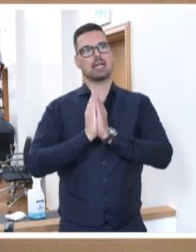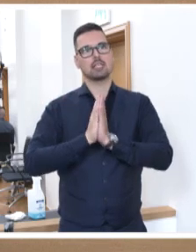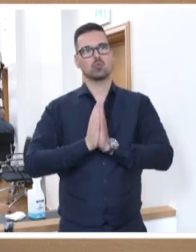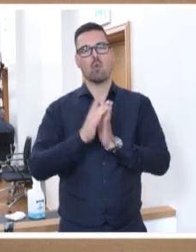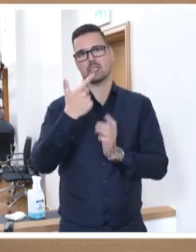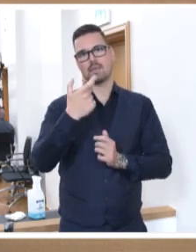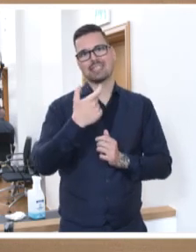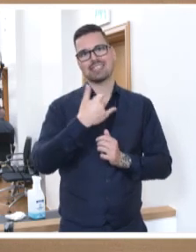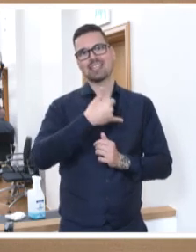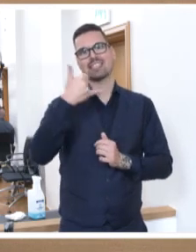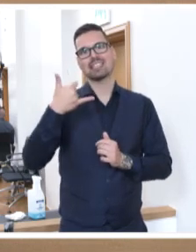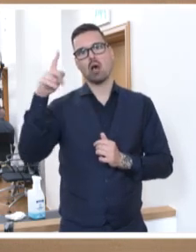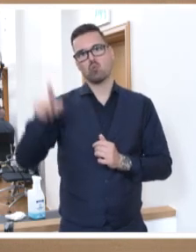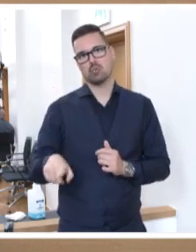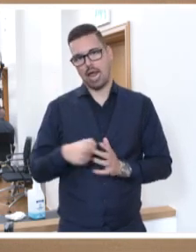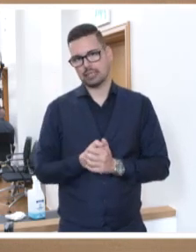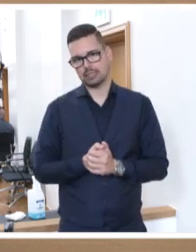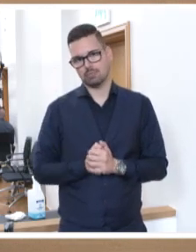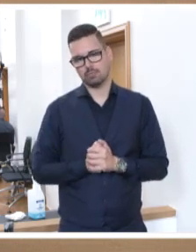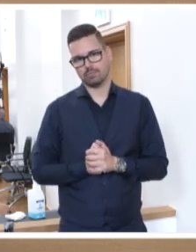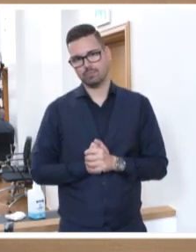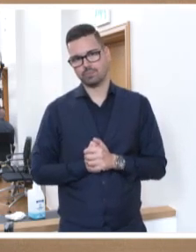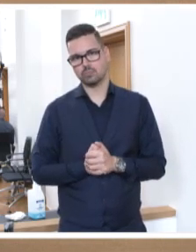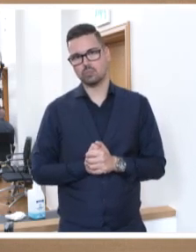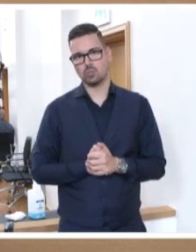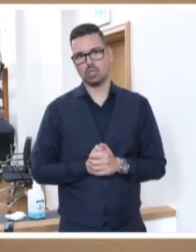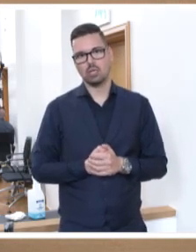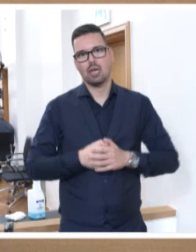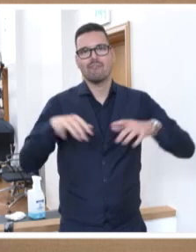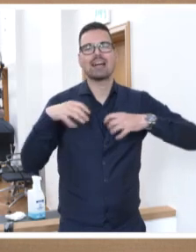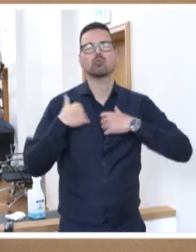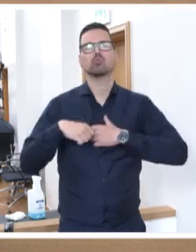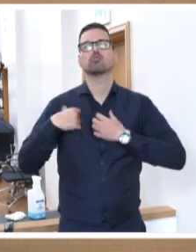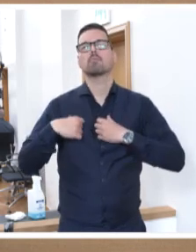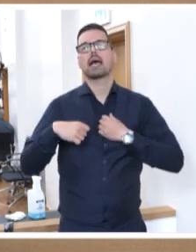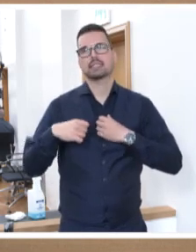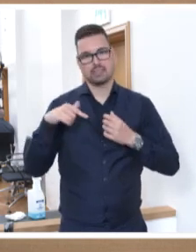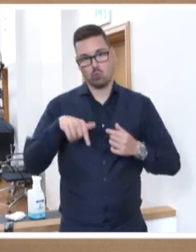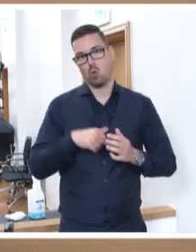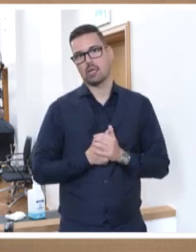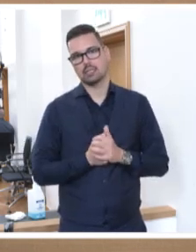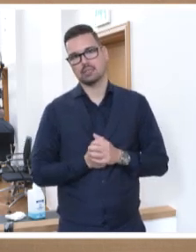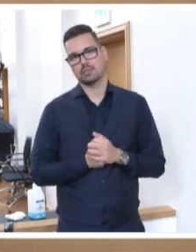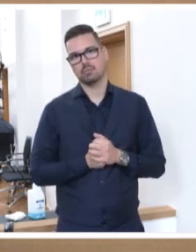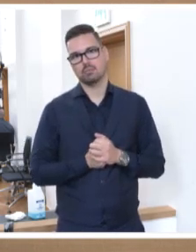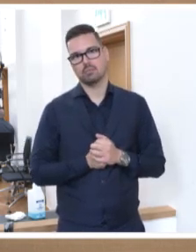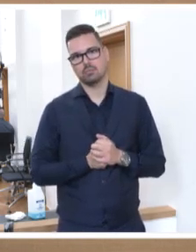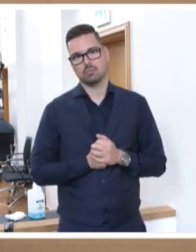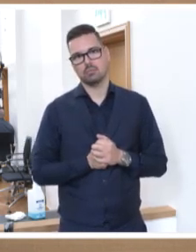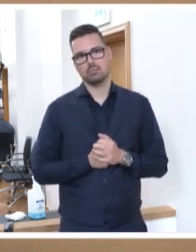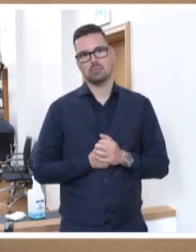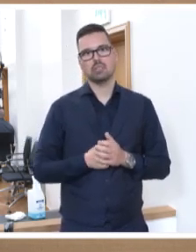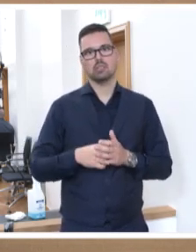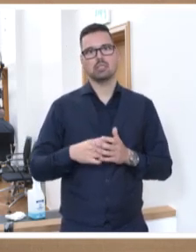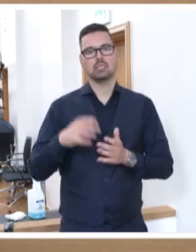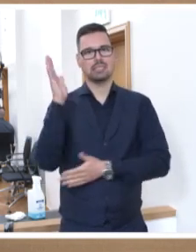20. Jahrhunderts. Seinen Phantomschmerz spürt er noch immer. In seinen